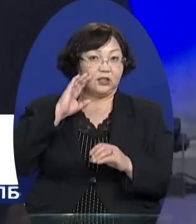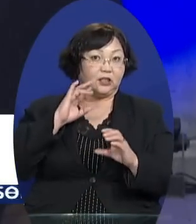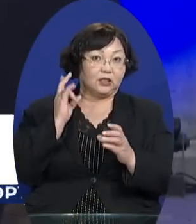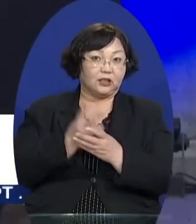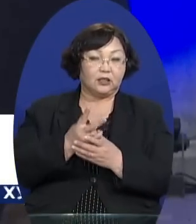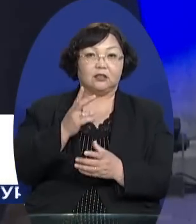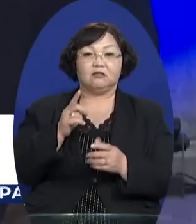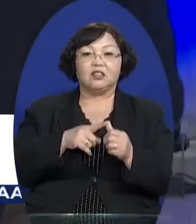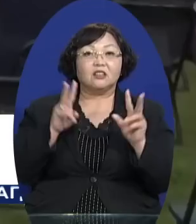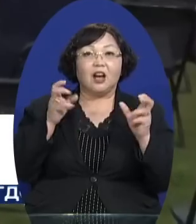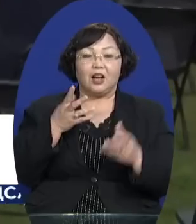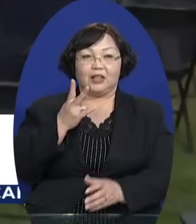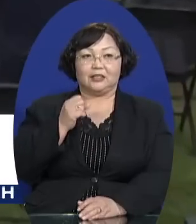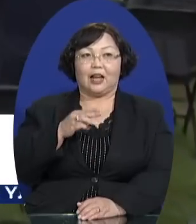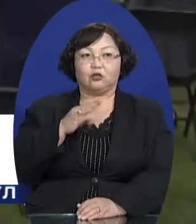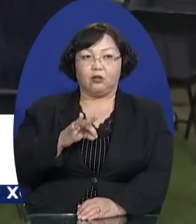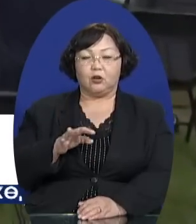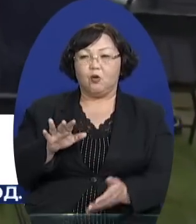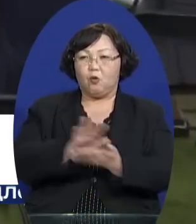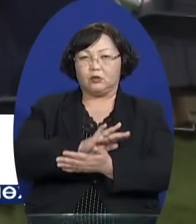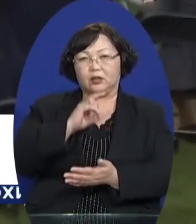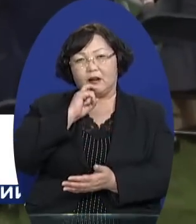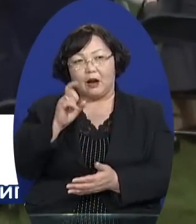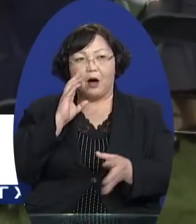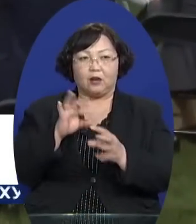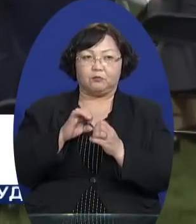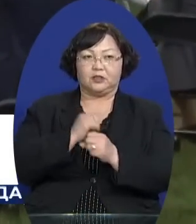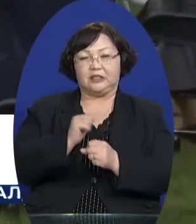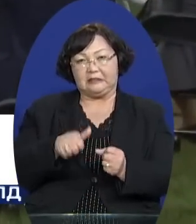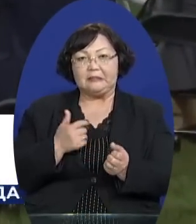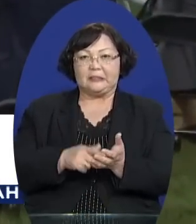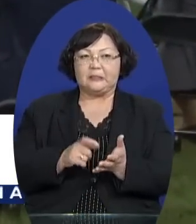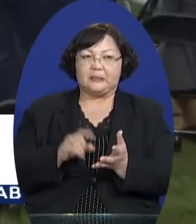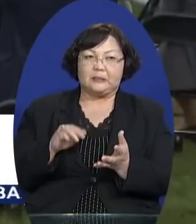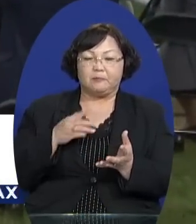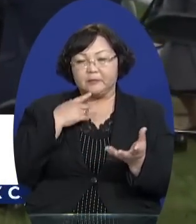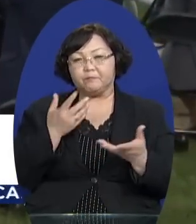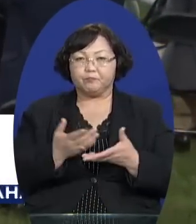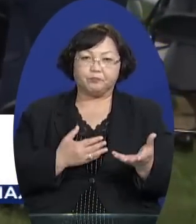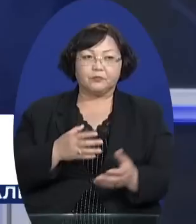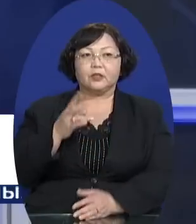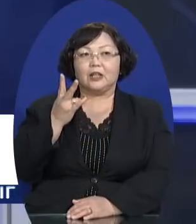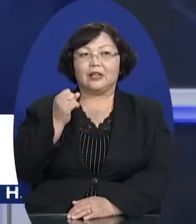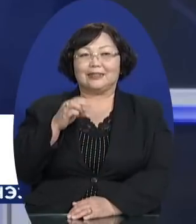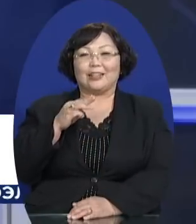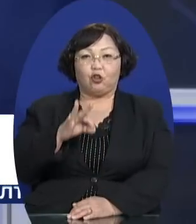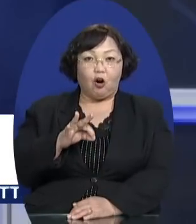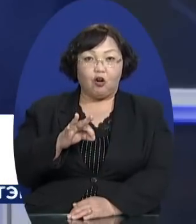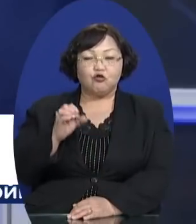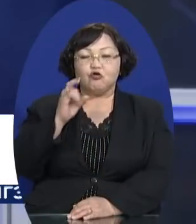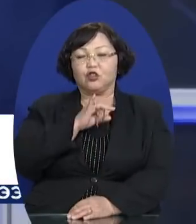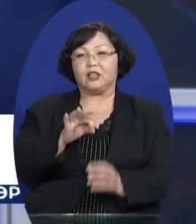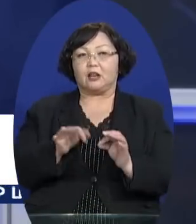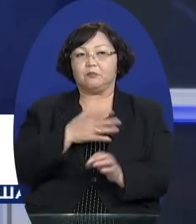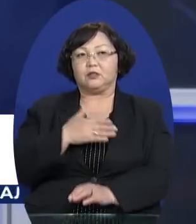хэмжээ шаардлагатай гэж Дуда мөн дээрх уулзалтын дараа мэдгдсэнийг Reuters уламжилжээ. НАТО-гийн ерөнхий наримчин дарга Йенс Столтенбергийн